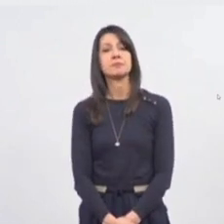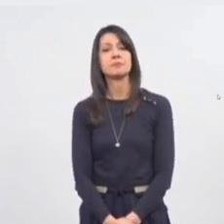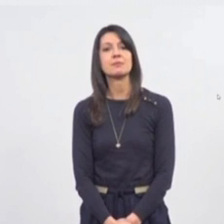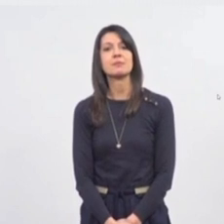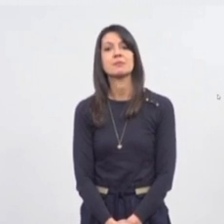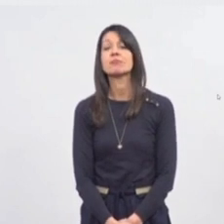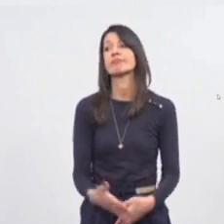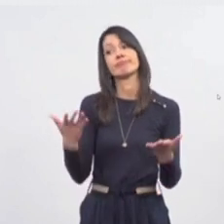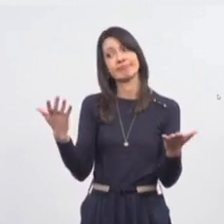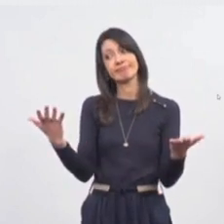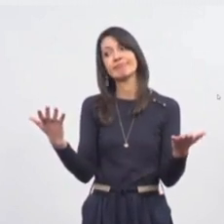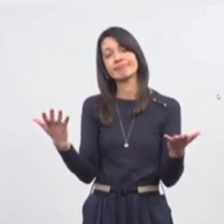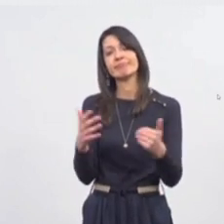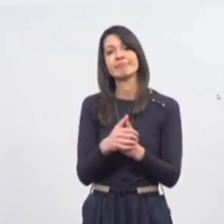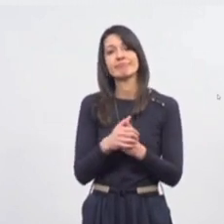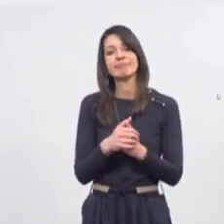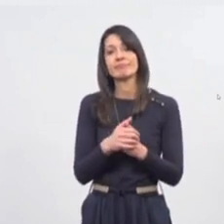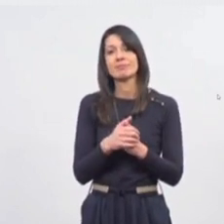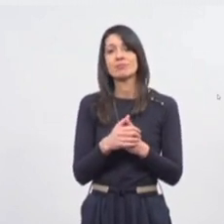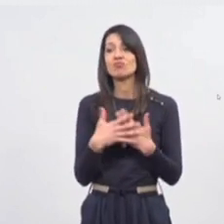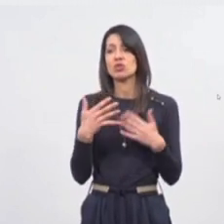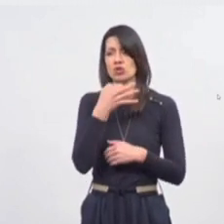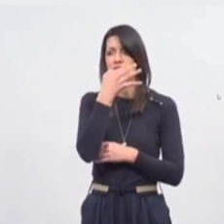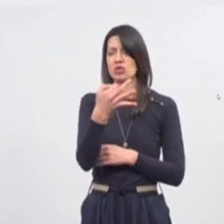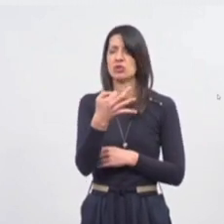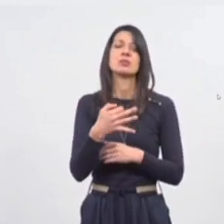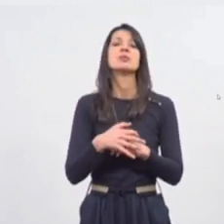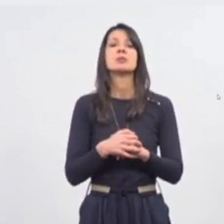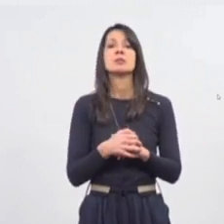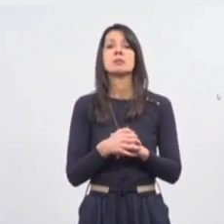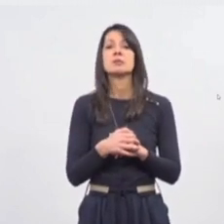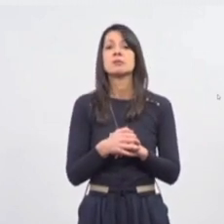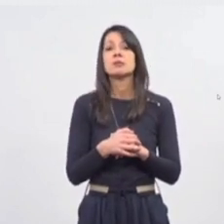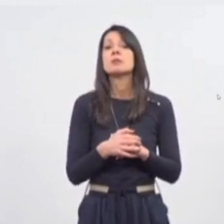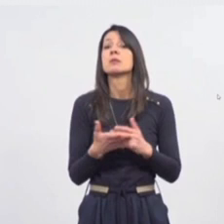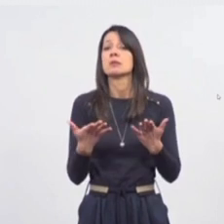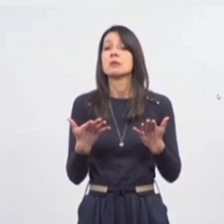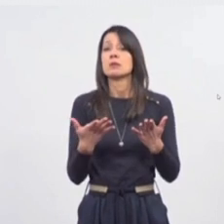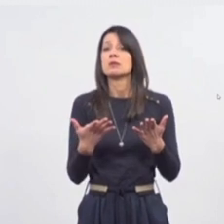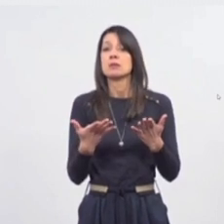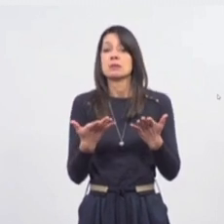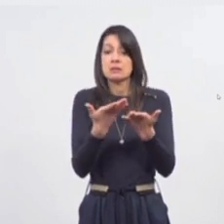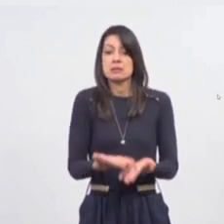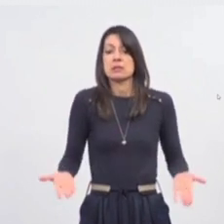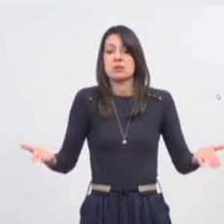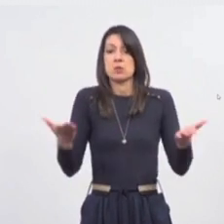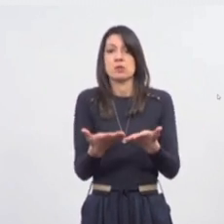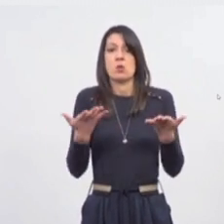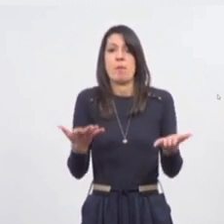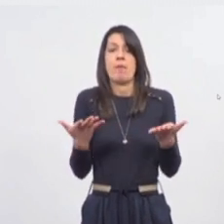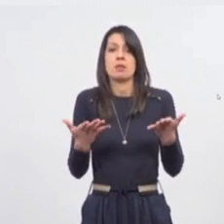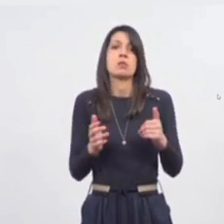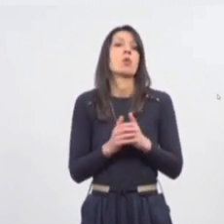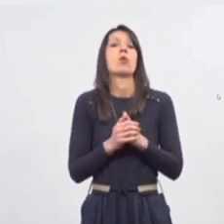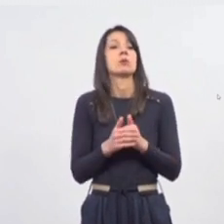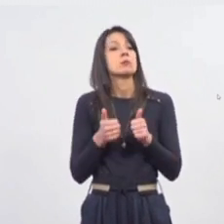Encore une fois, je pense que je l'avais dit, nos moyens d'action dans ce moment-là sont liés avec le cadre du